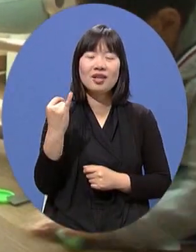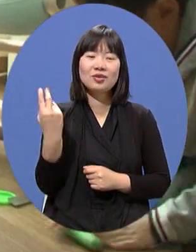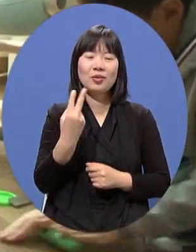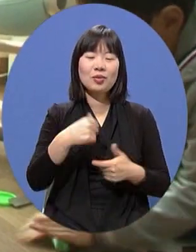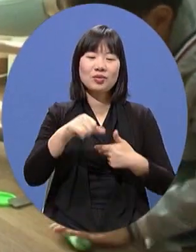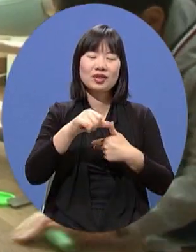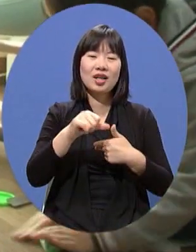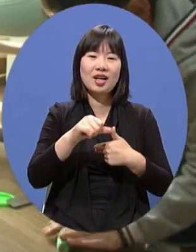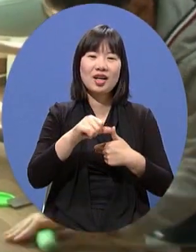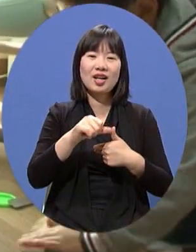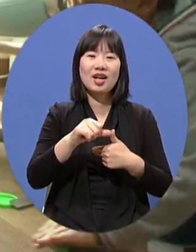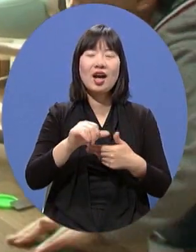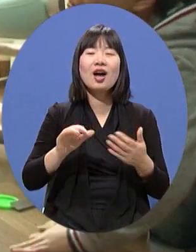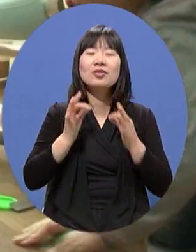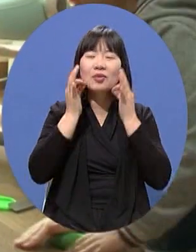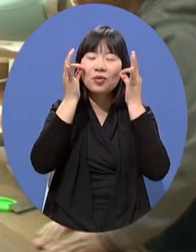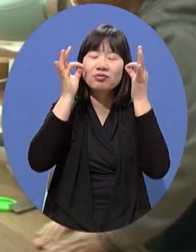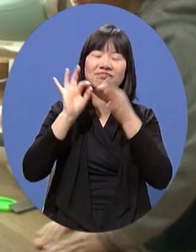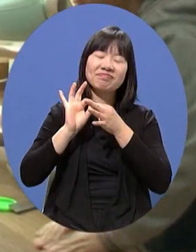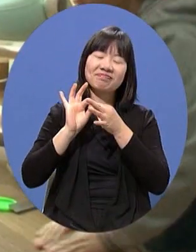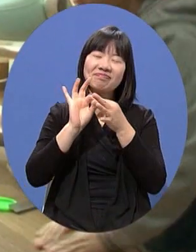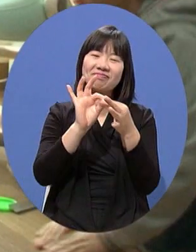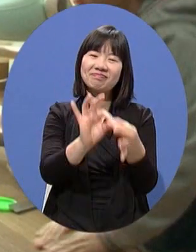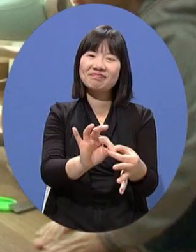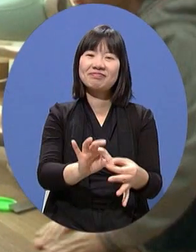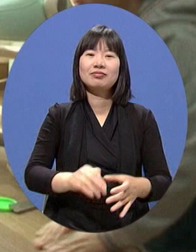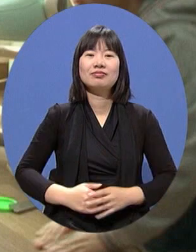서진이의 노력은 계속됩니다.